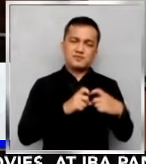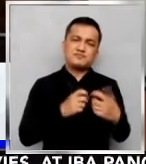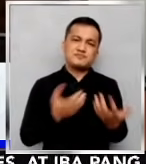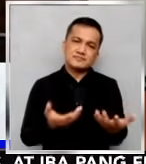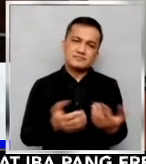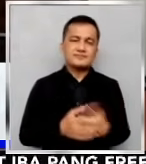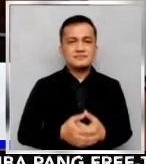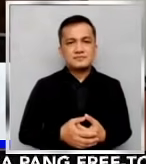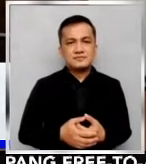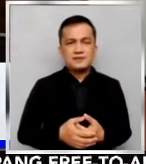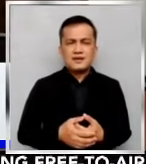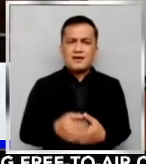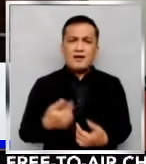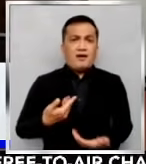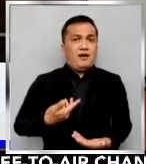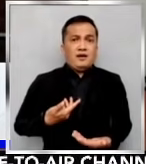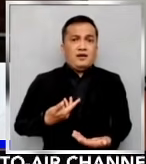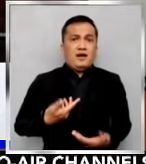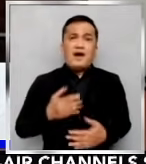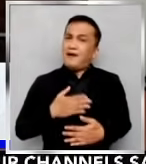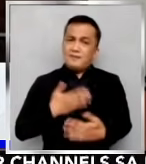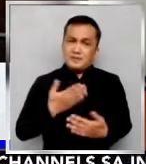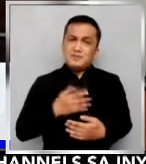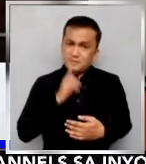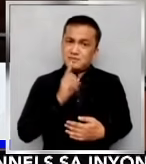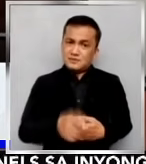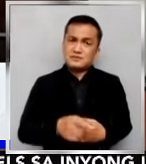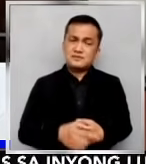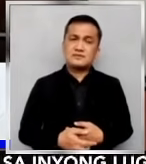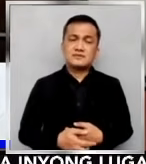really happy and